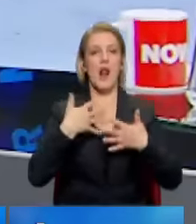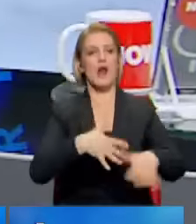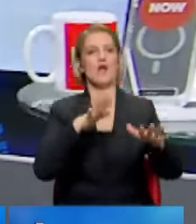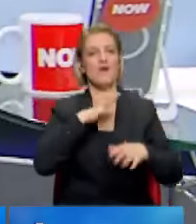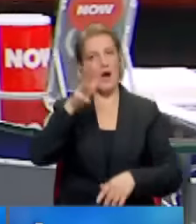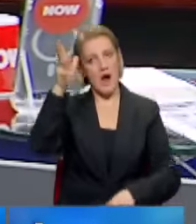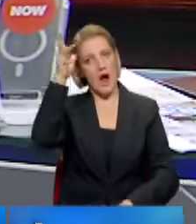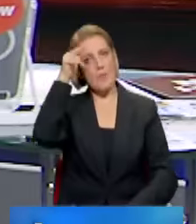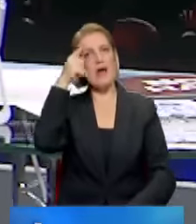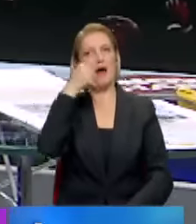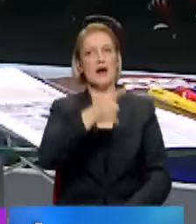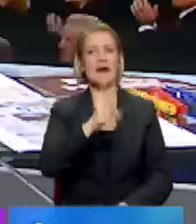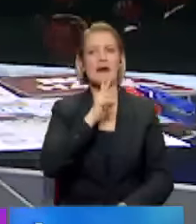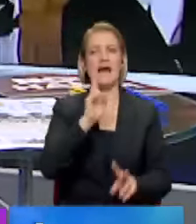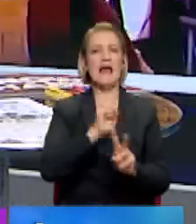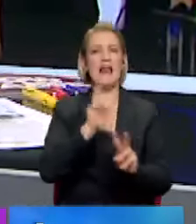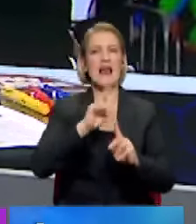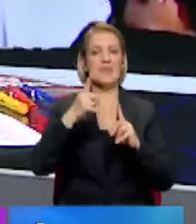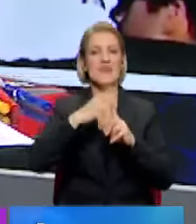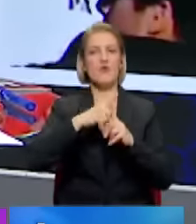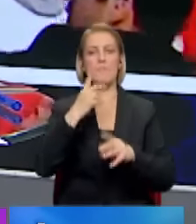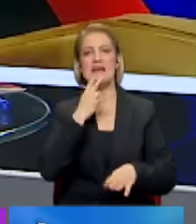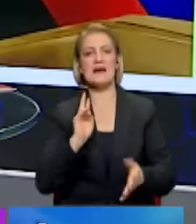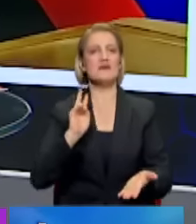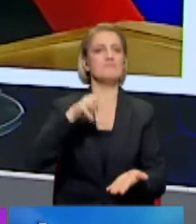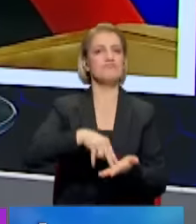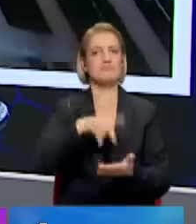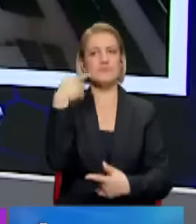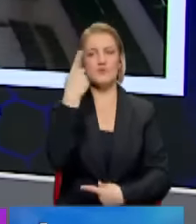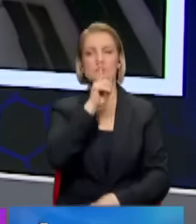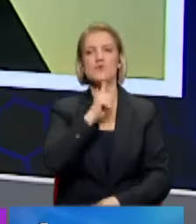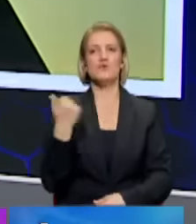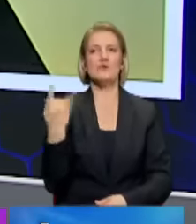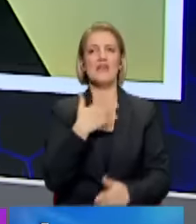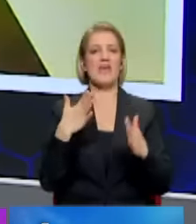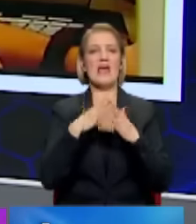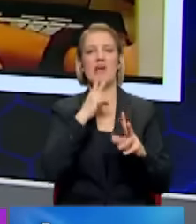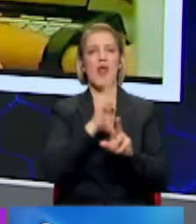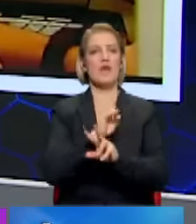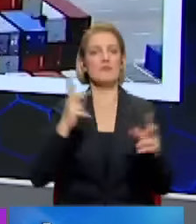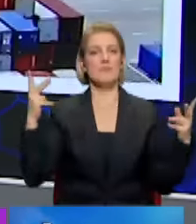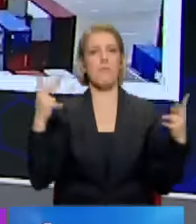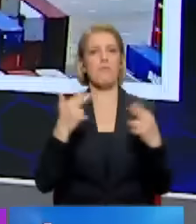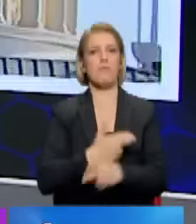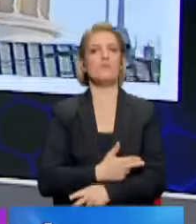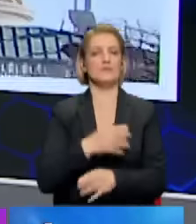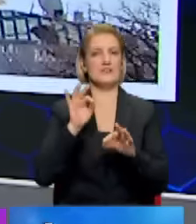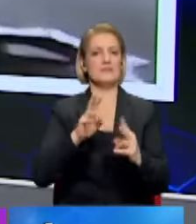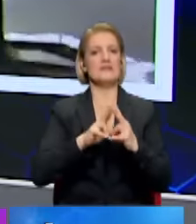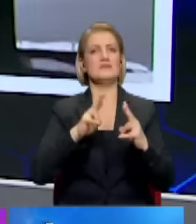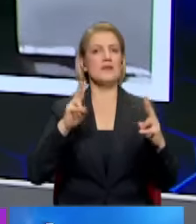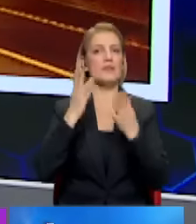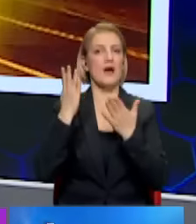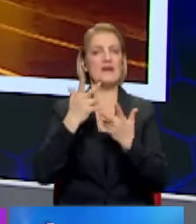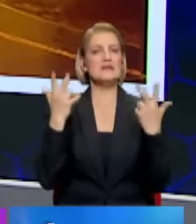Amerika Birleşik Devletleri'nde ise elektrik trafosuna çıkan bir kadın yüzünden yüzlerce ev elektriksiz kaldı. Sırada hızlı